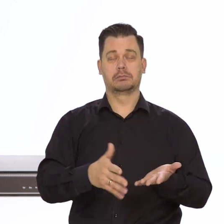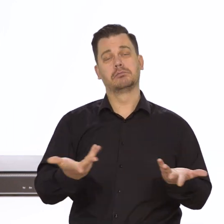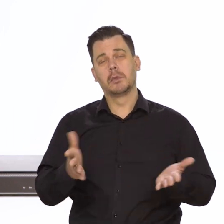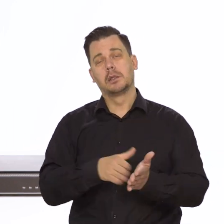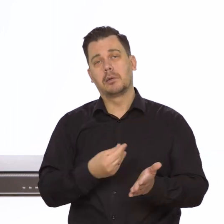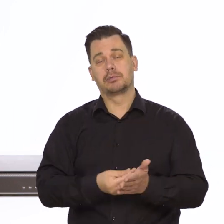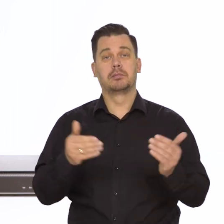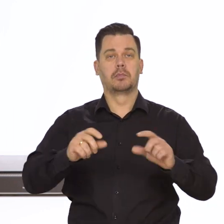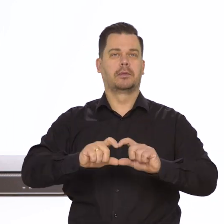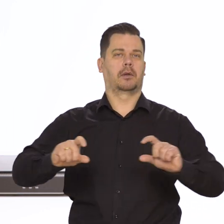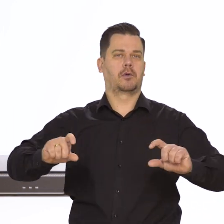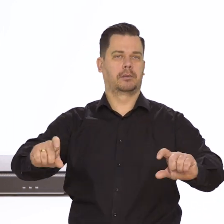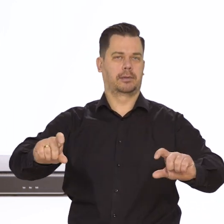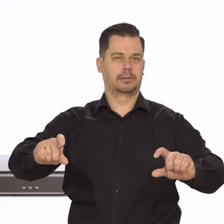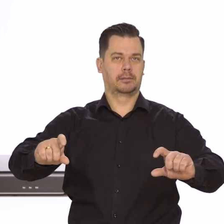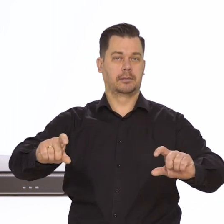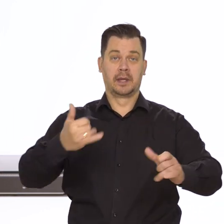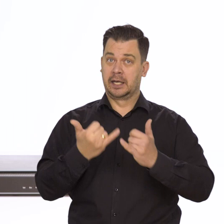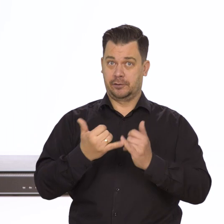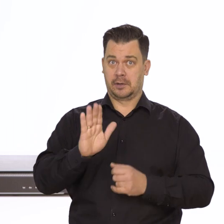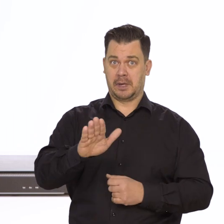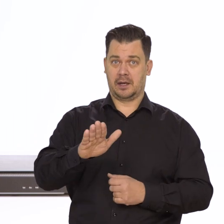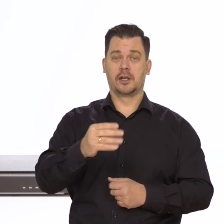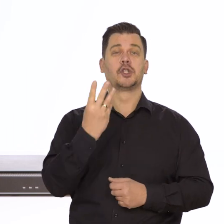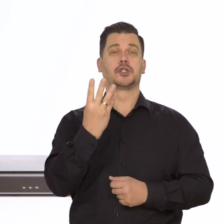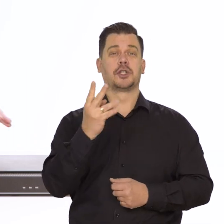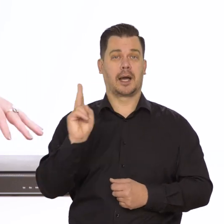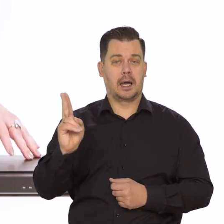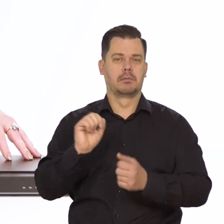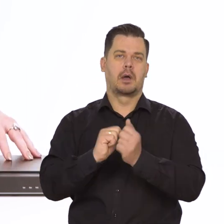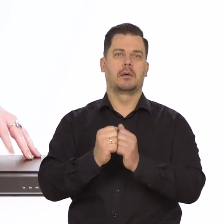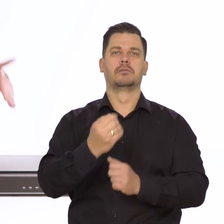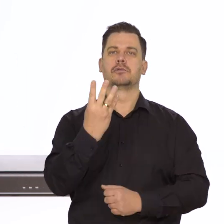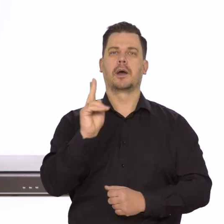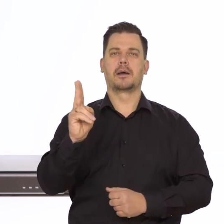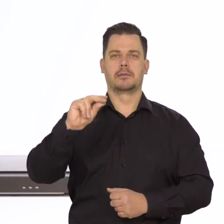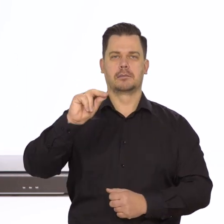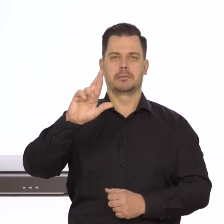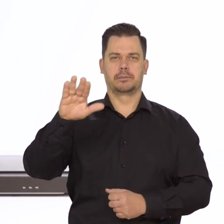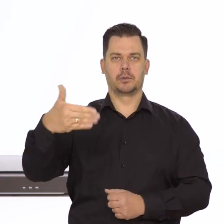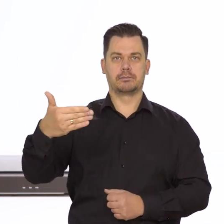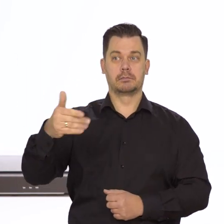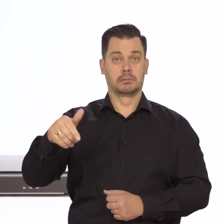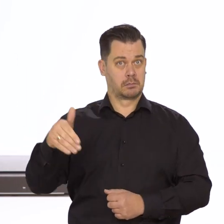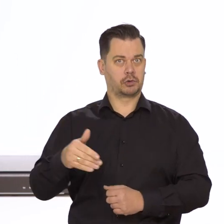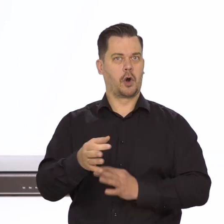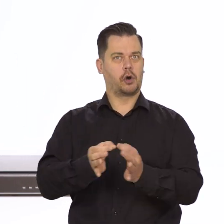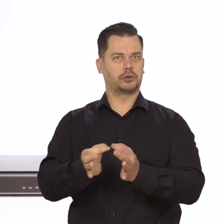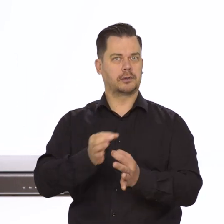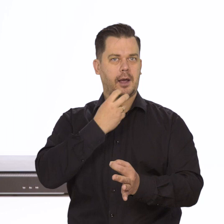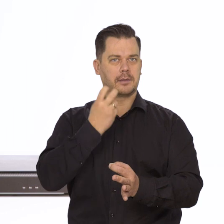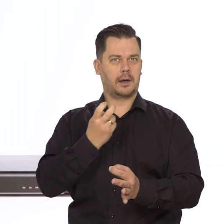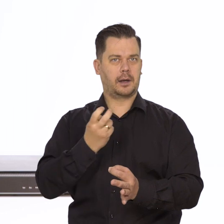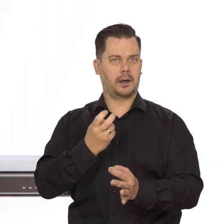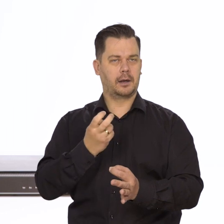urządzeń może być dekoder. Jeśli masz dekoder 4K lub 4K Premium, to możesz włączyć w nim tryb oszczędzania